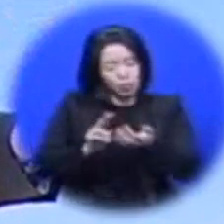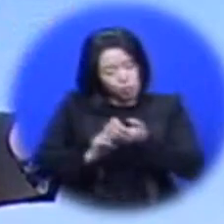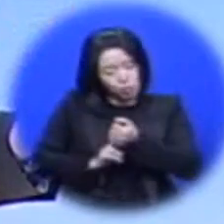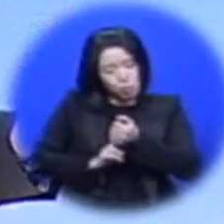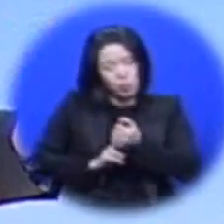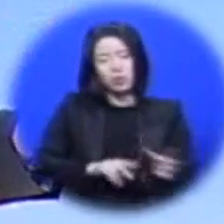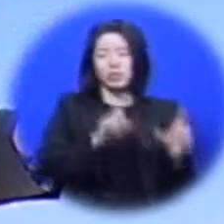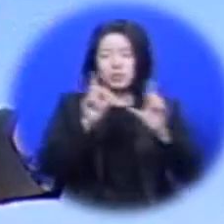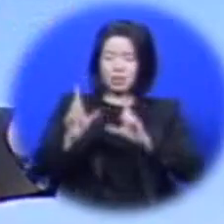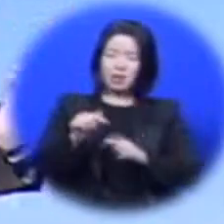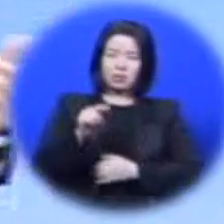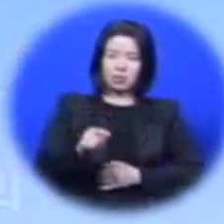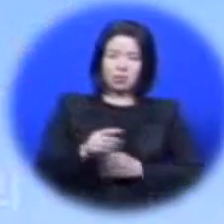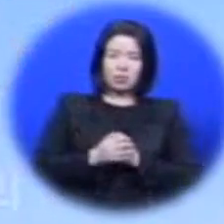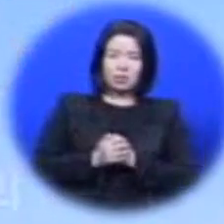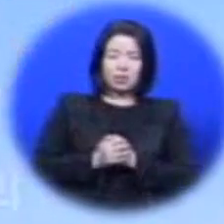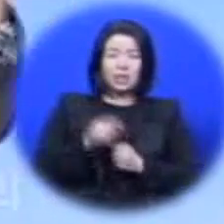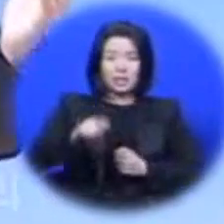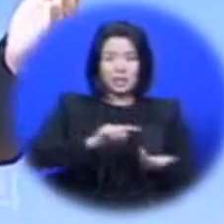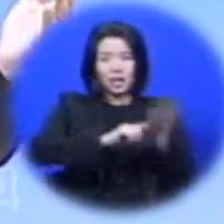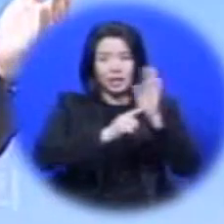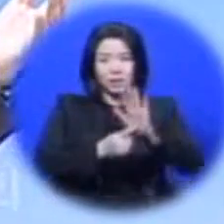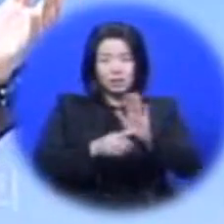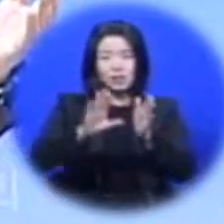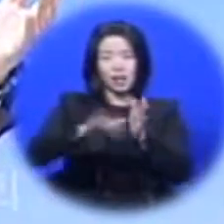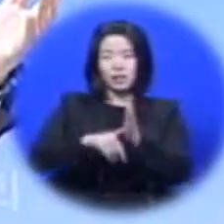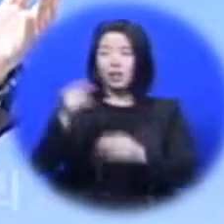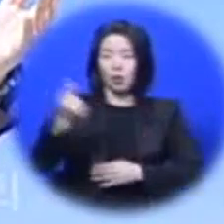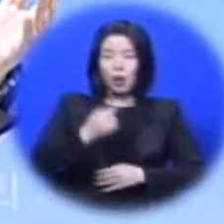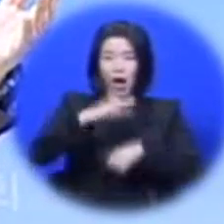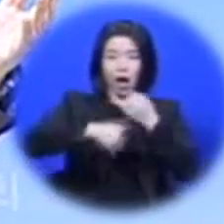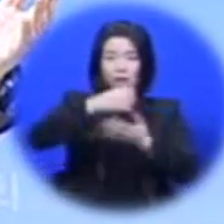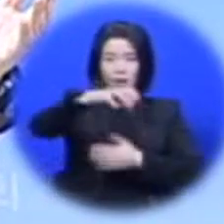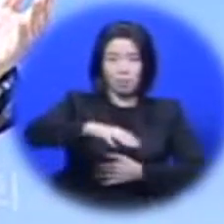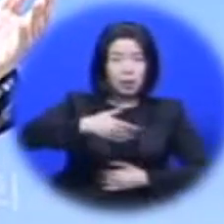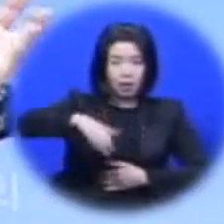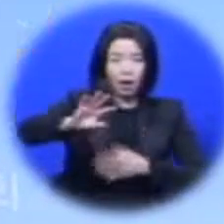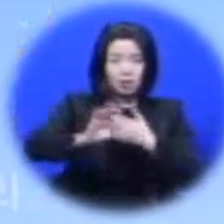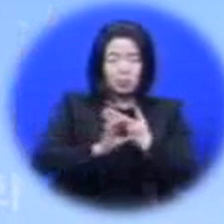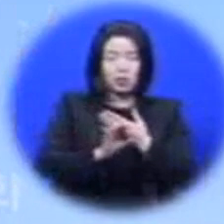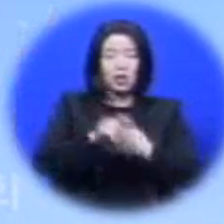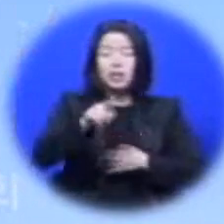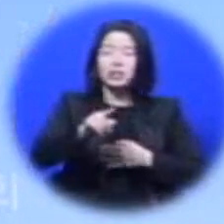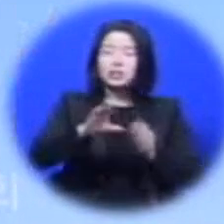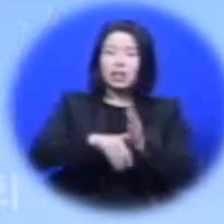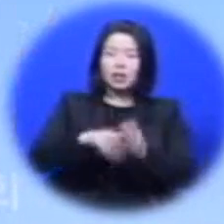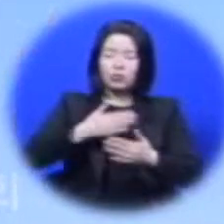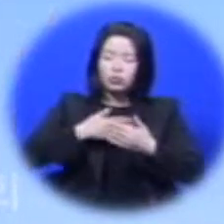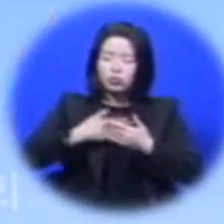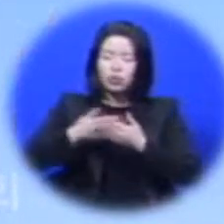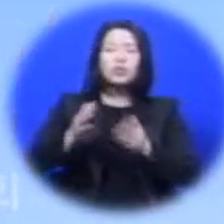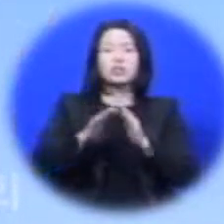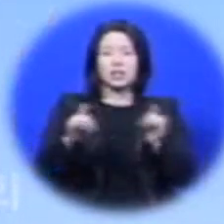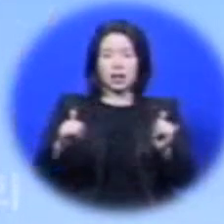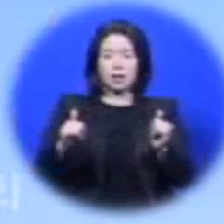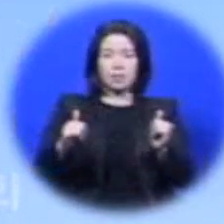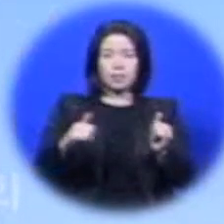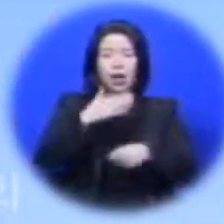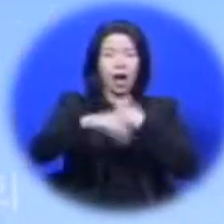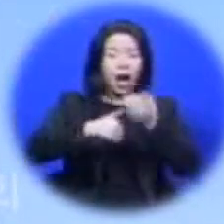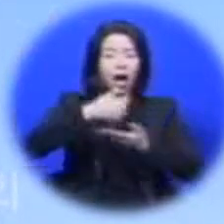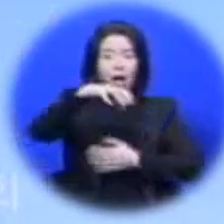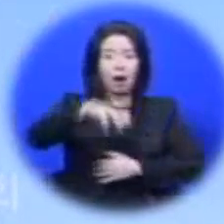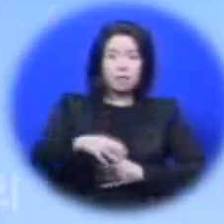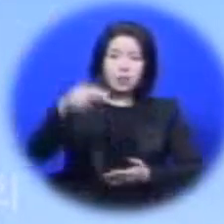지내고 이게 드러날 때가 옵니다. 하나님 앞에 가서 그때가 두려운 사람, 하나님